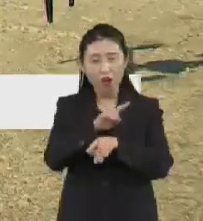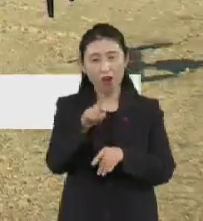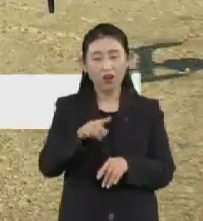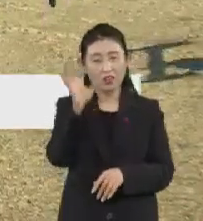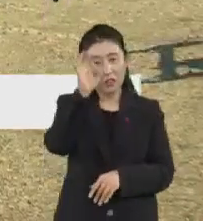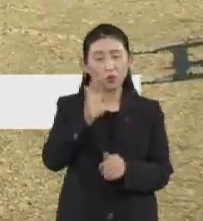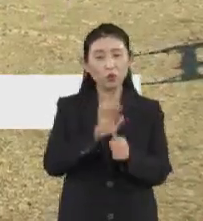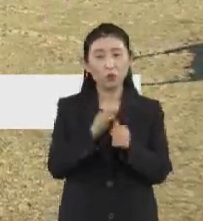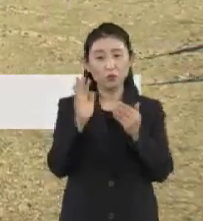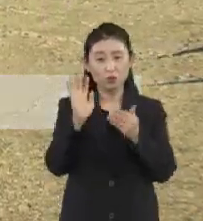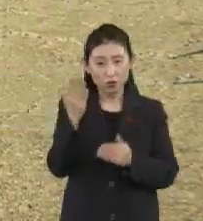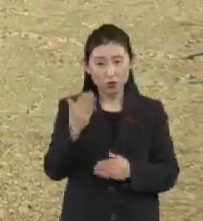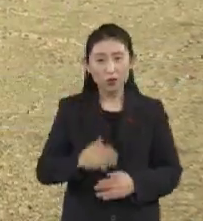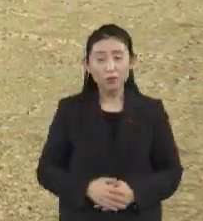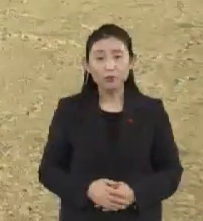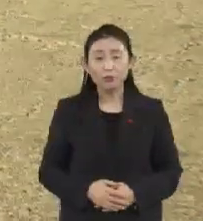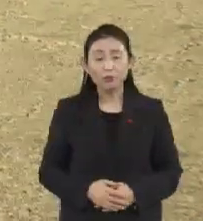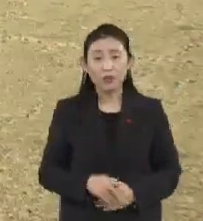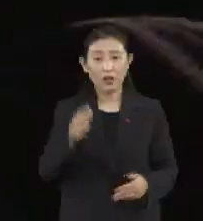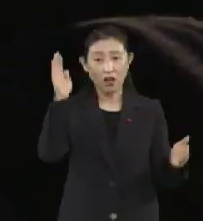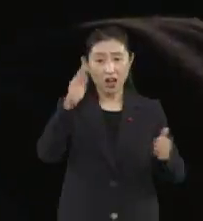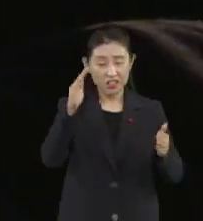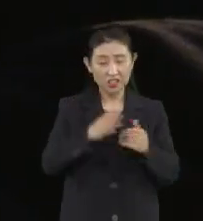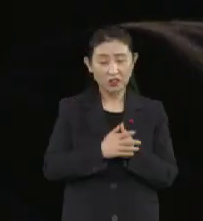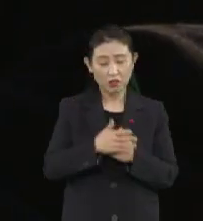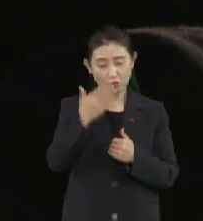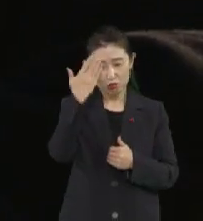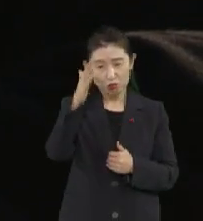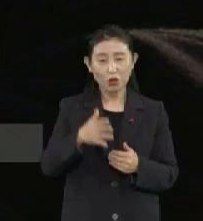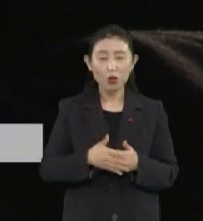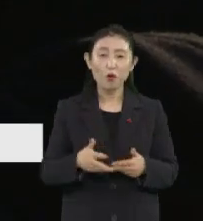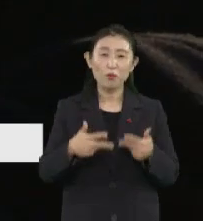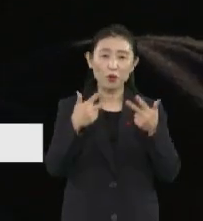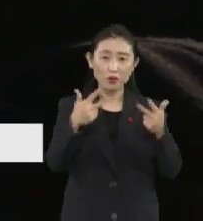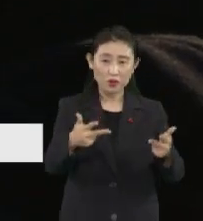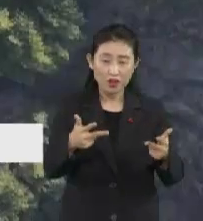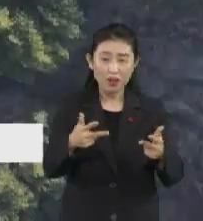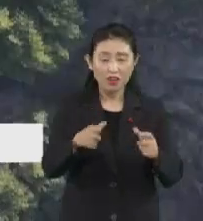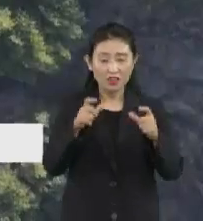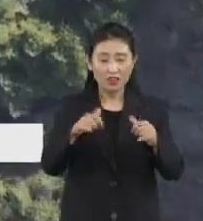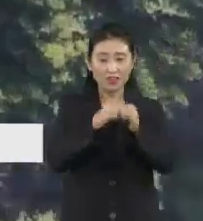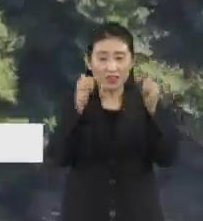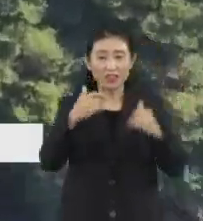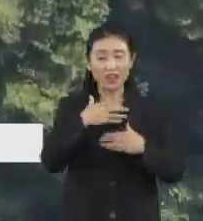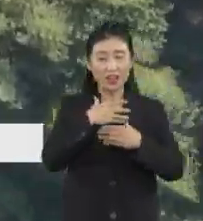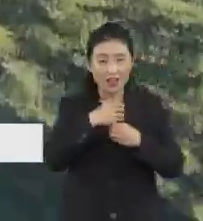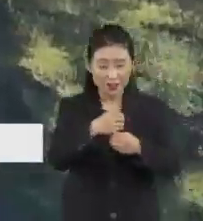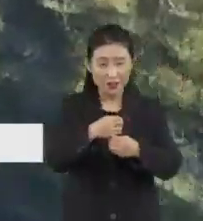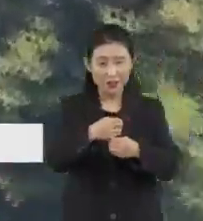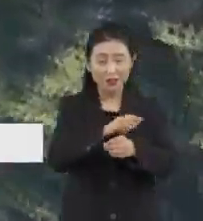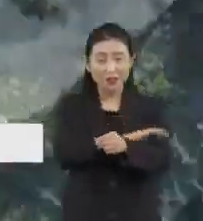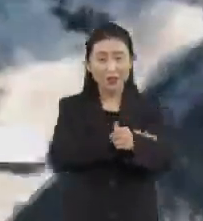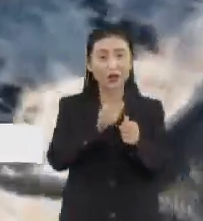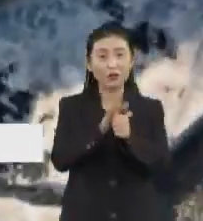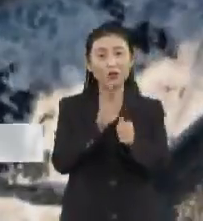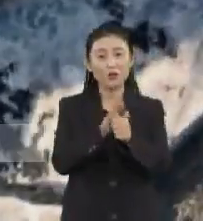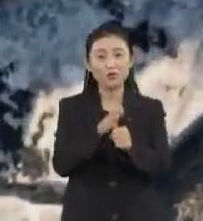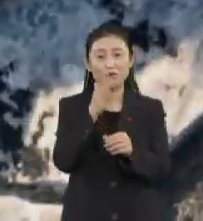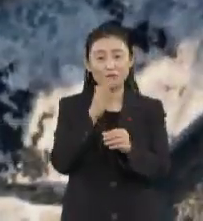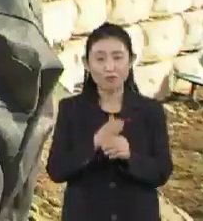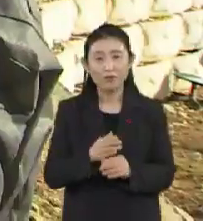갖고 드론 항공고등학교 학생들이 재능 기부를 통해 지역사회 안전 지킴이로서의 활약을 톡톡히 해내고